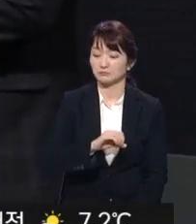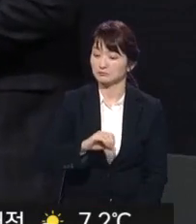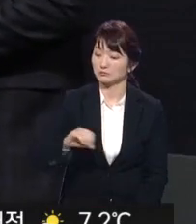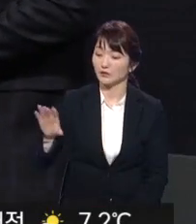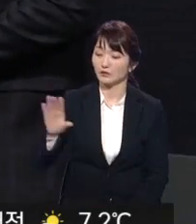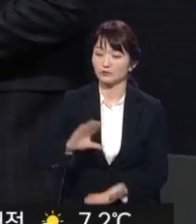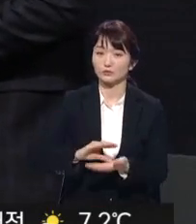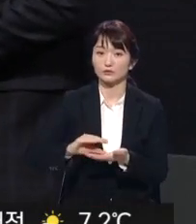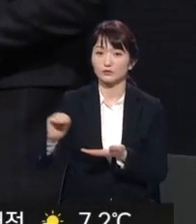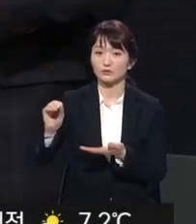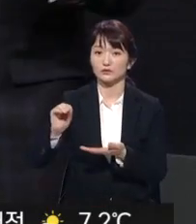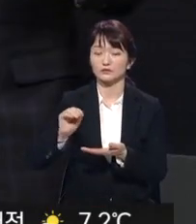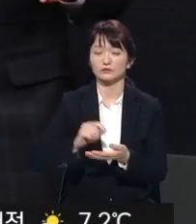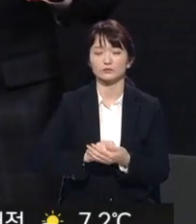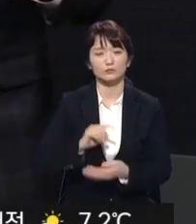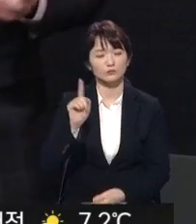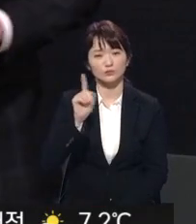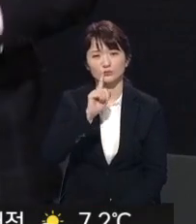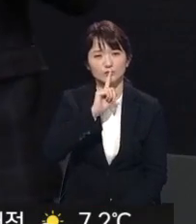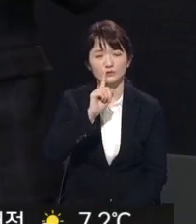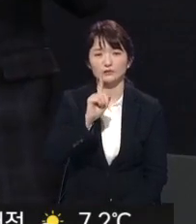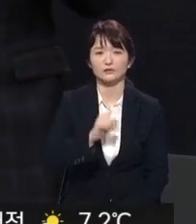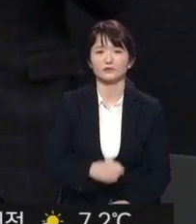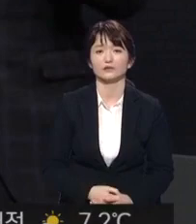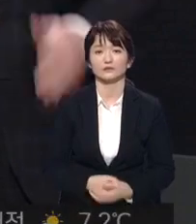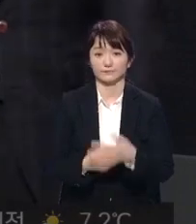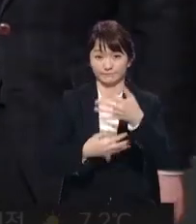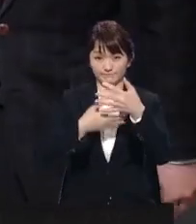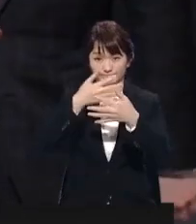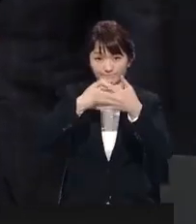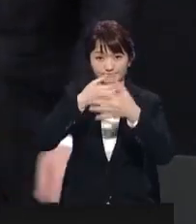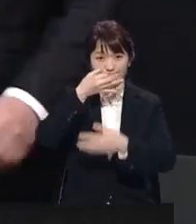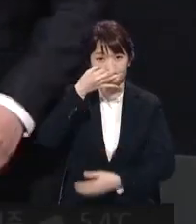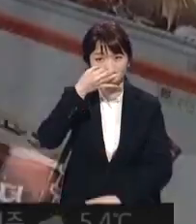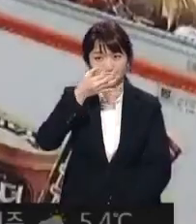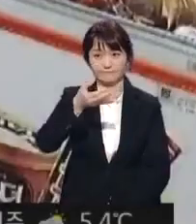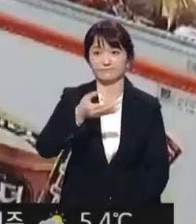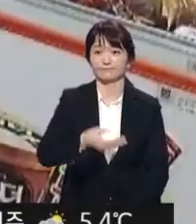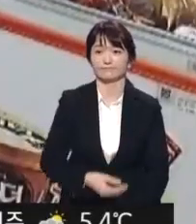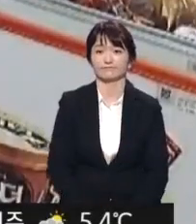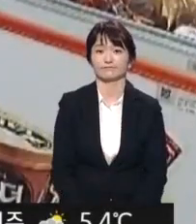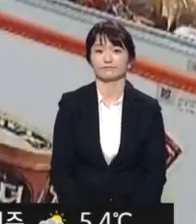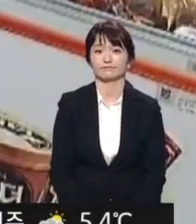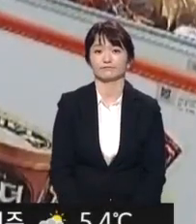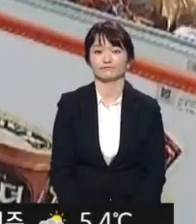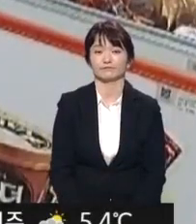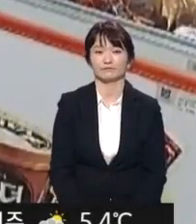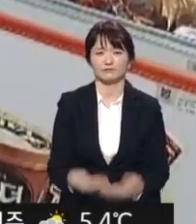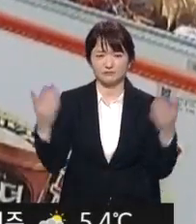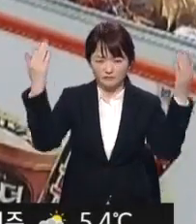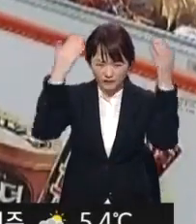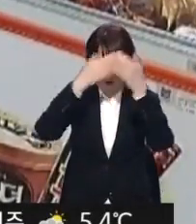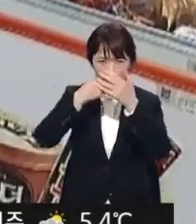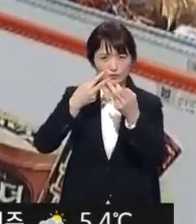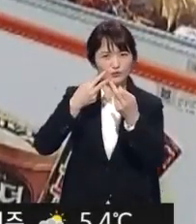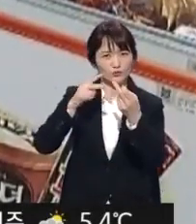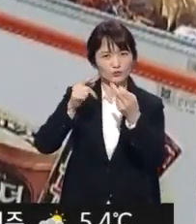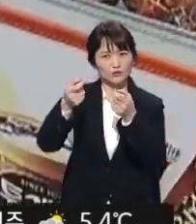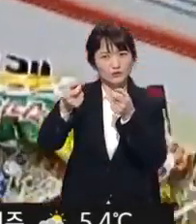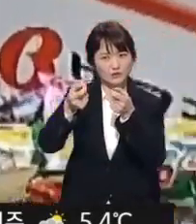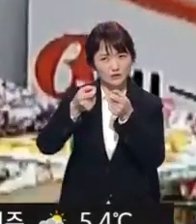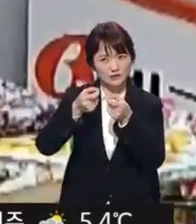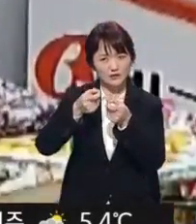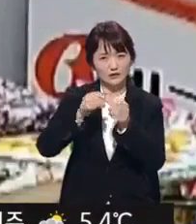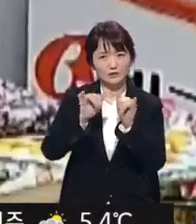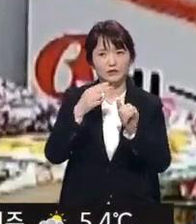휙 버리고 떠났다입니다 이게 무슨 말일까요 영상으로 만나보시죠 자정 무렵 부산의 한 무인정법 문이